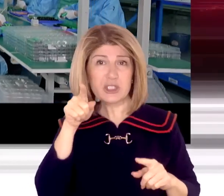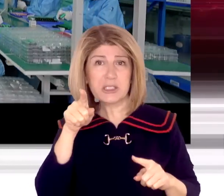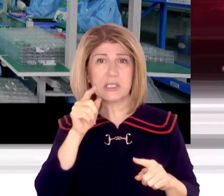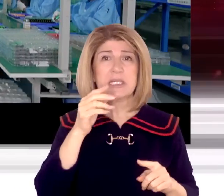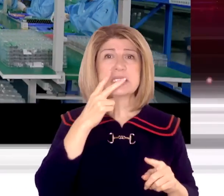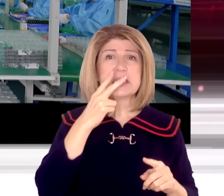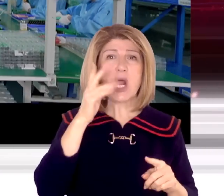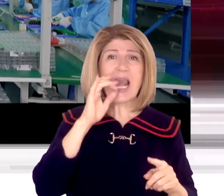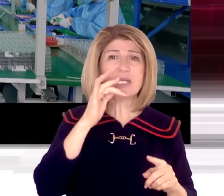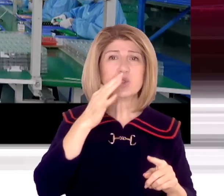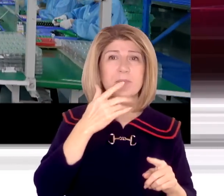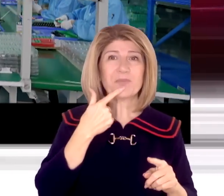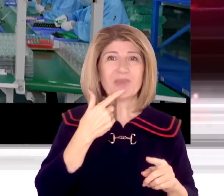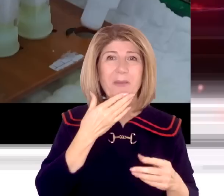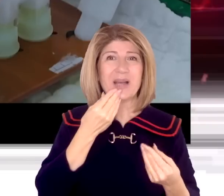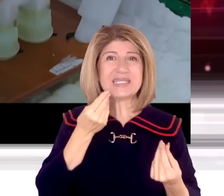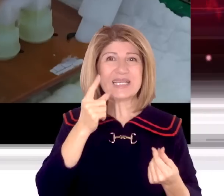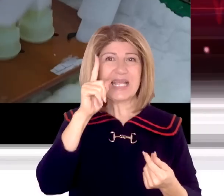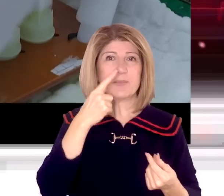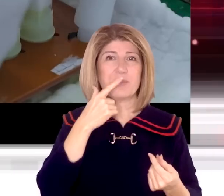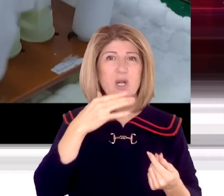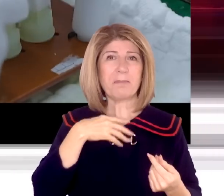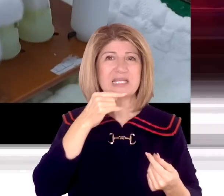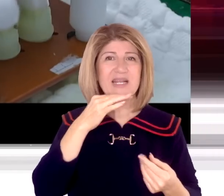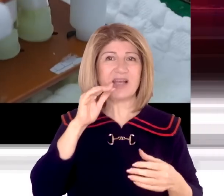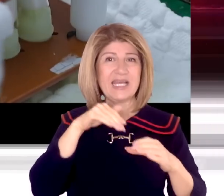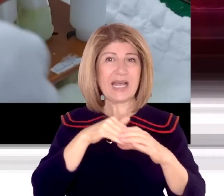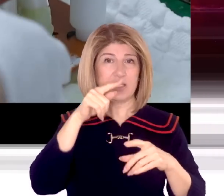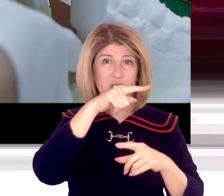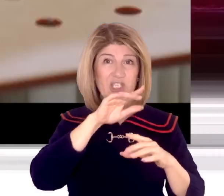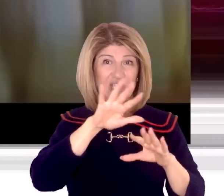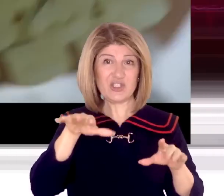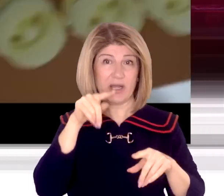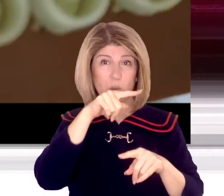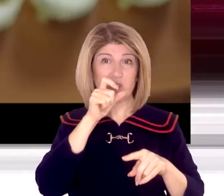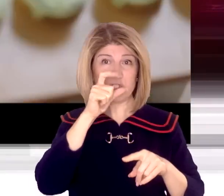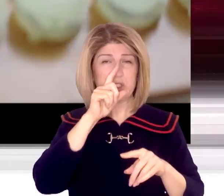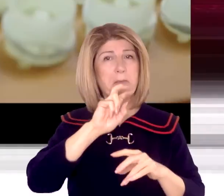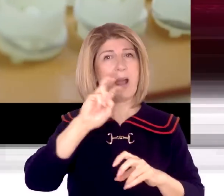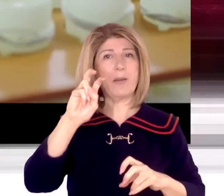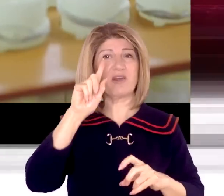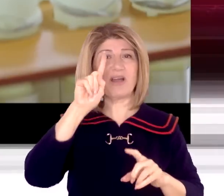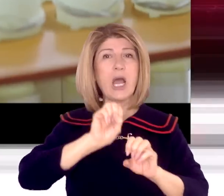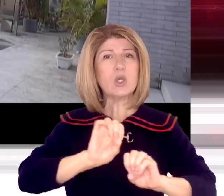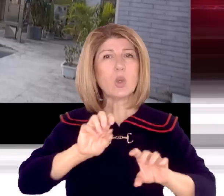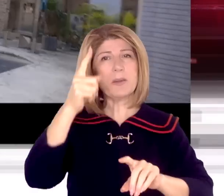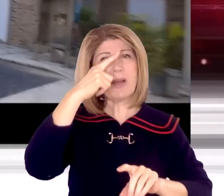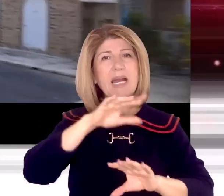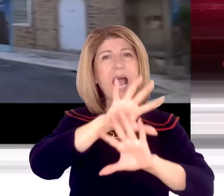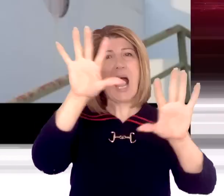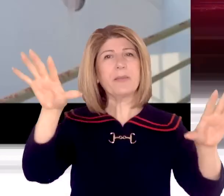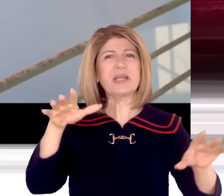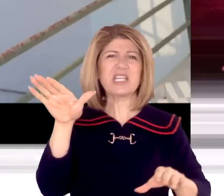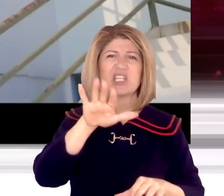فروش سیگارهای الکترونیکی طعم داره یه بار مصرف رو تو بازارهای داخلی خودش ممنوع کرده، فقط تولید میکنن